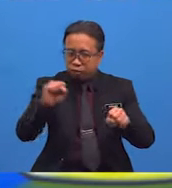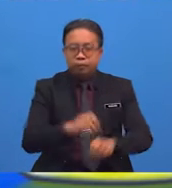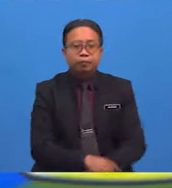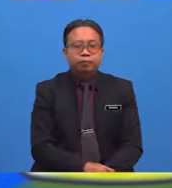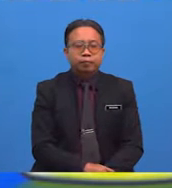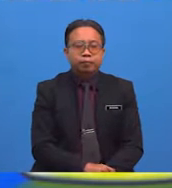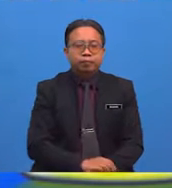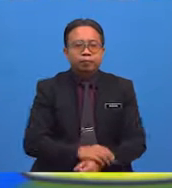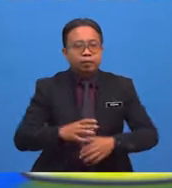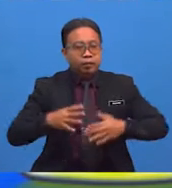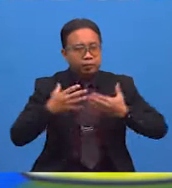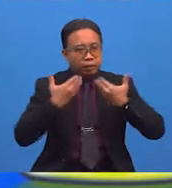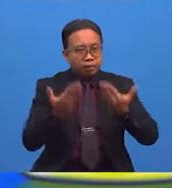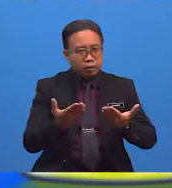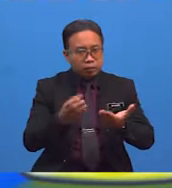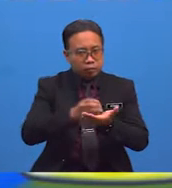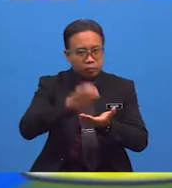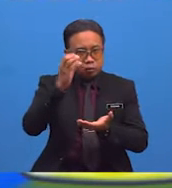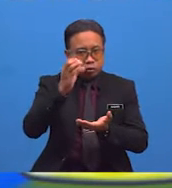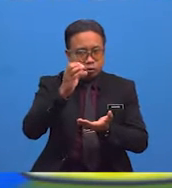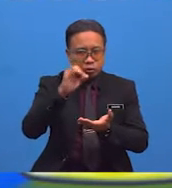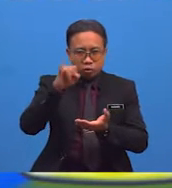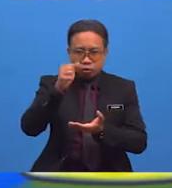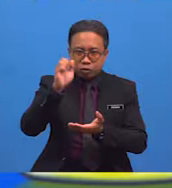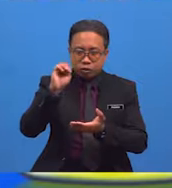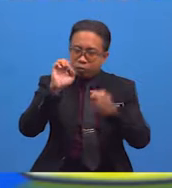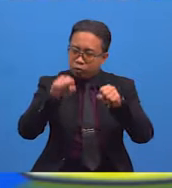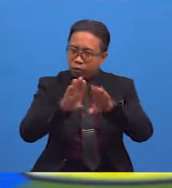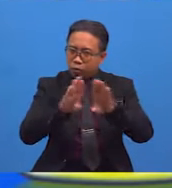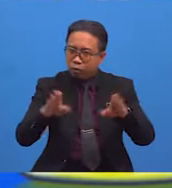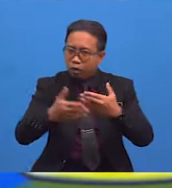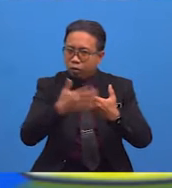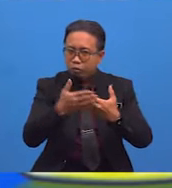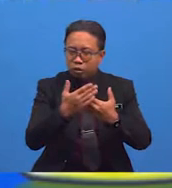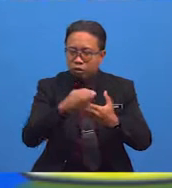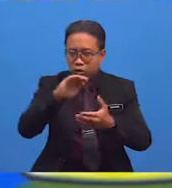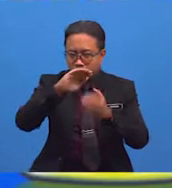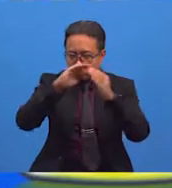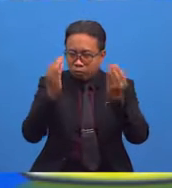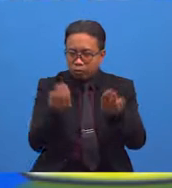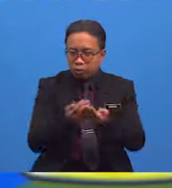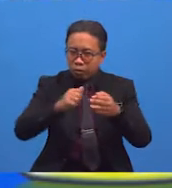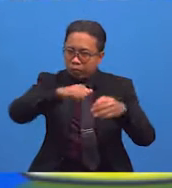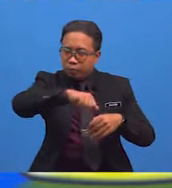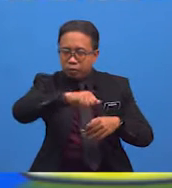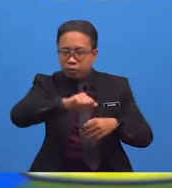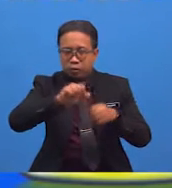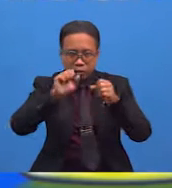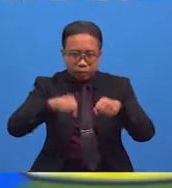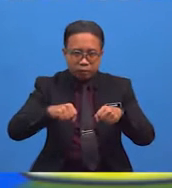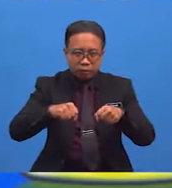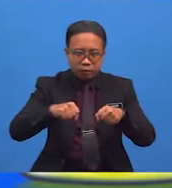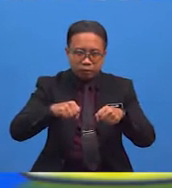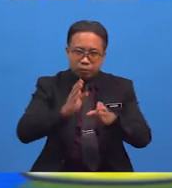Bagaimana botol jam dapat dibuka dengan mudah dan bagaimana bola pingpong ini dapat dikembalikan ke